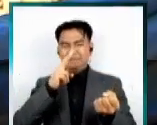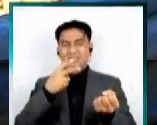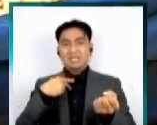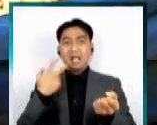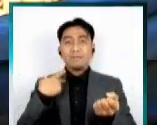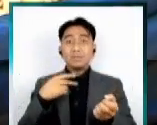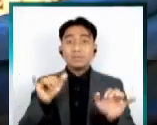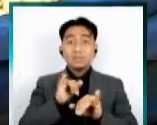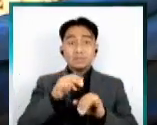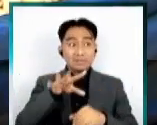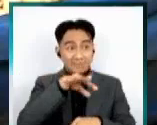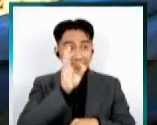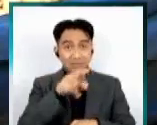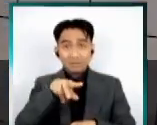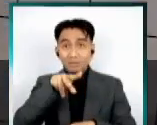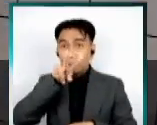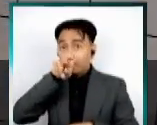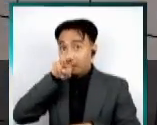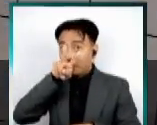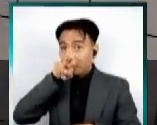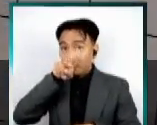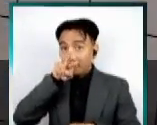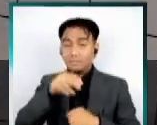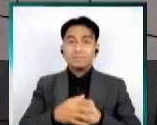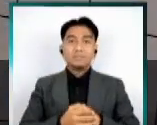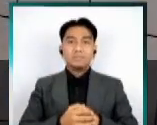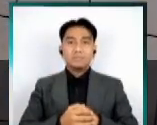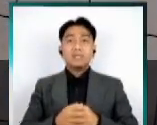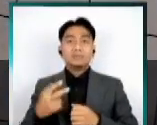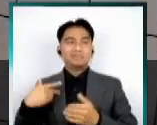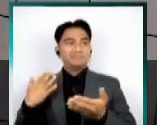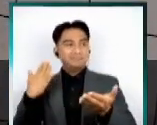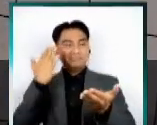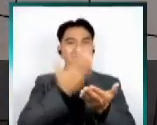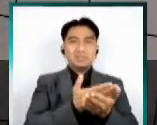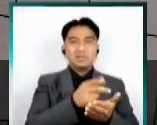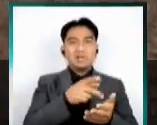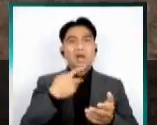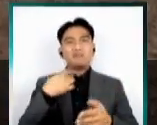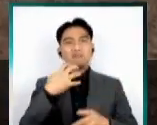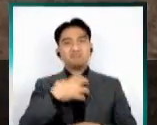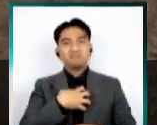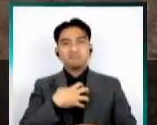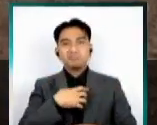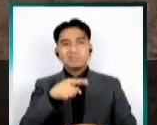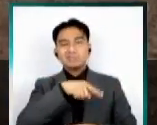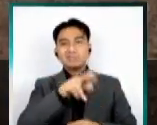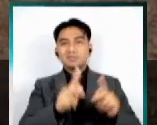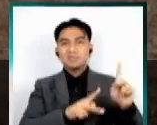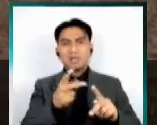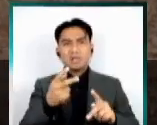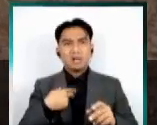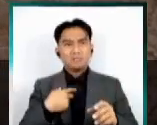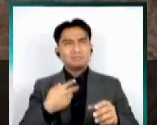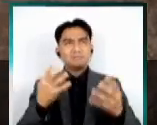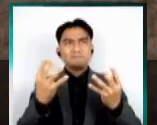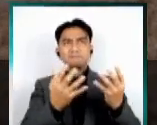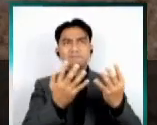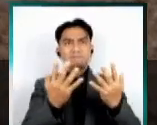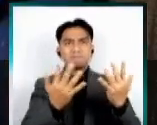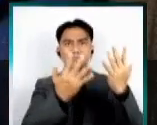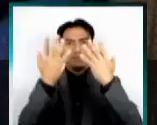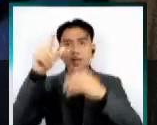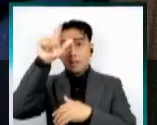gumagapang. Pinuntahan ang pagawaan ng taho matapos ireklamo ng ilang residente ang maitim na usok na lumalabas mula